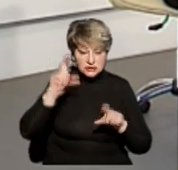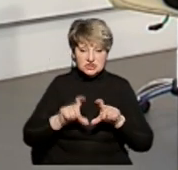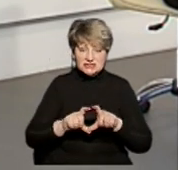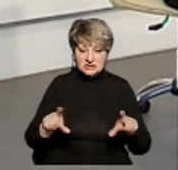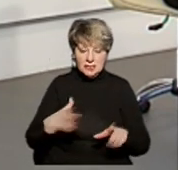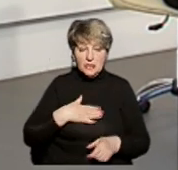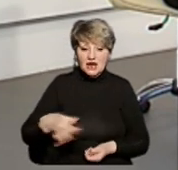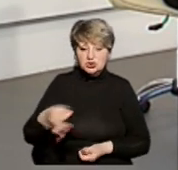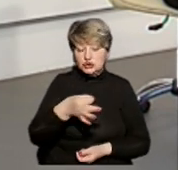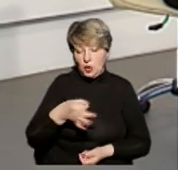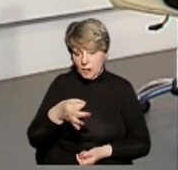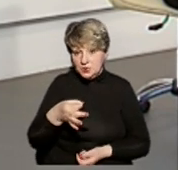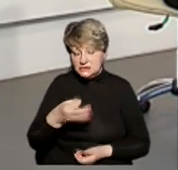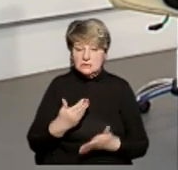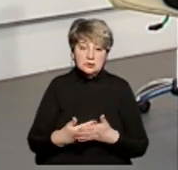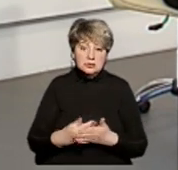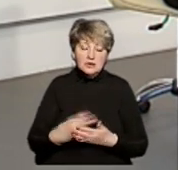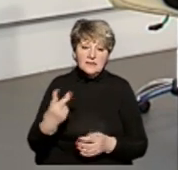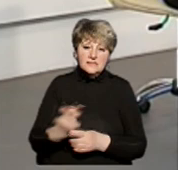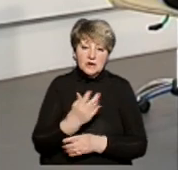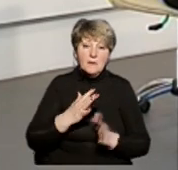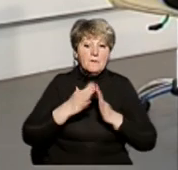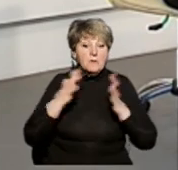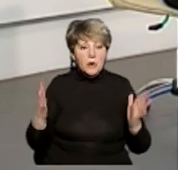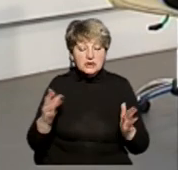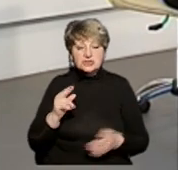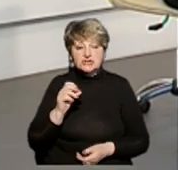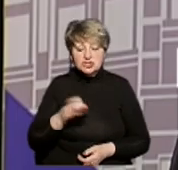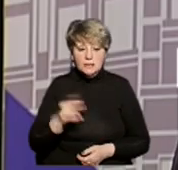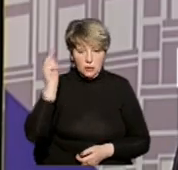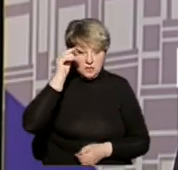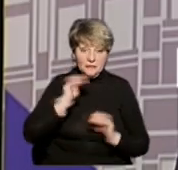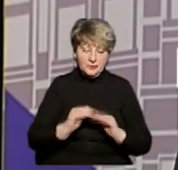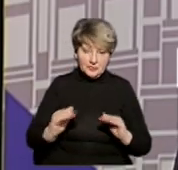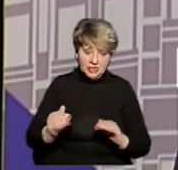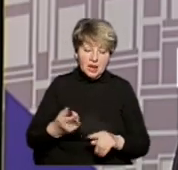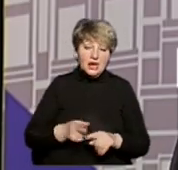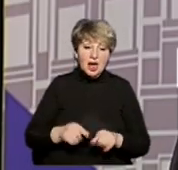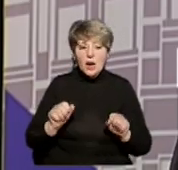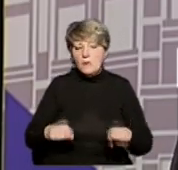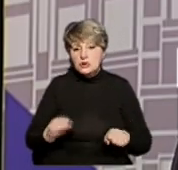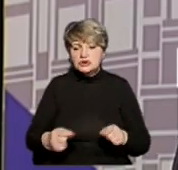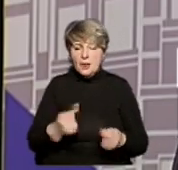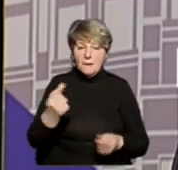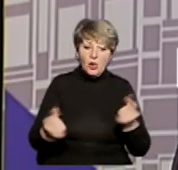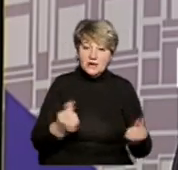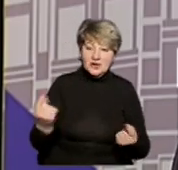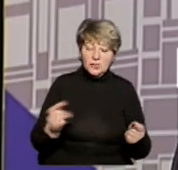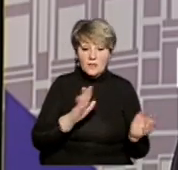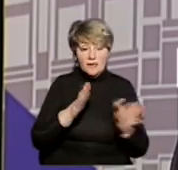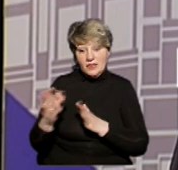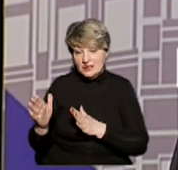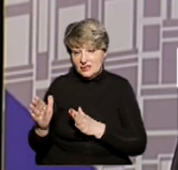закладах нашої області приблизно вдвічі більше, чим там навчається дітей. Тому, дійсно, можливо, поодинокі випадки,